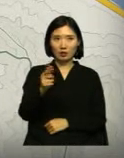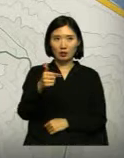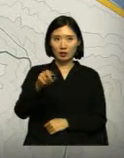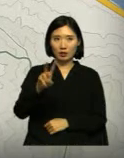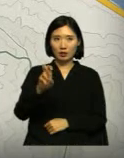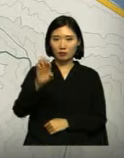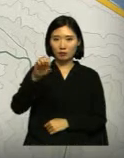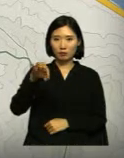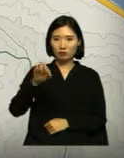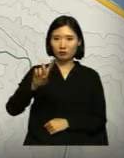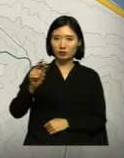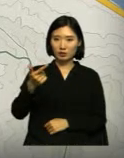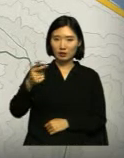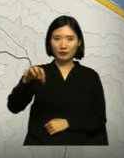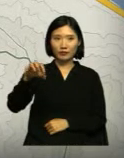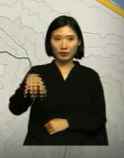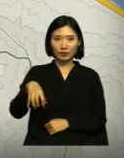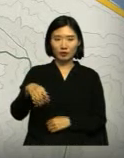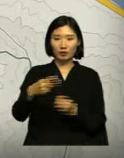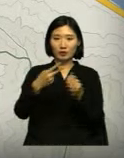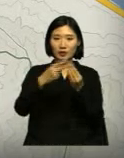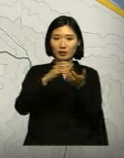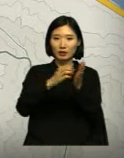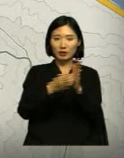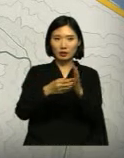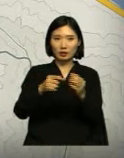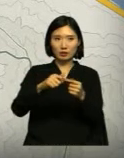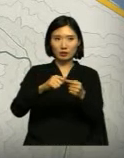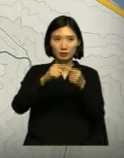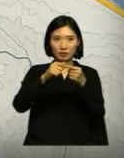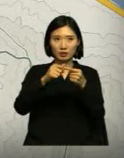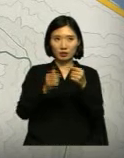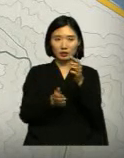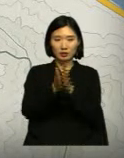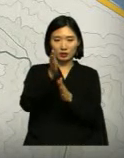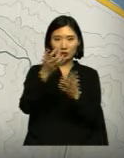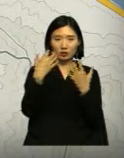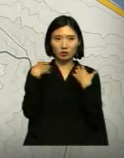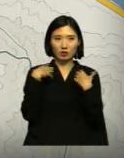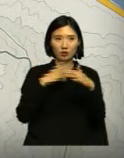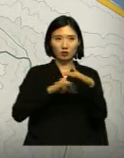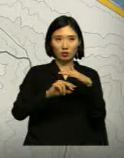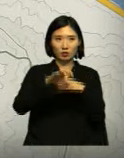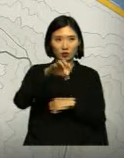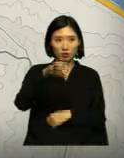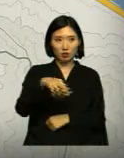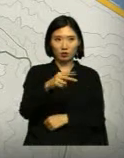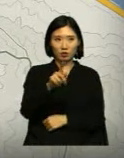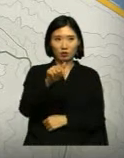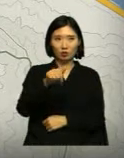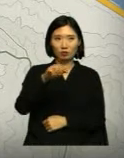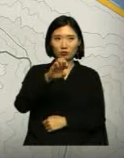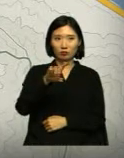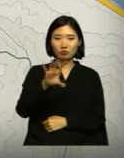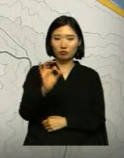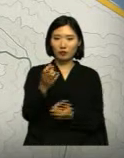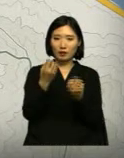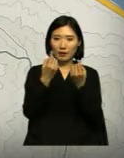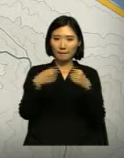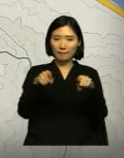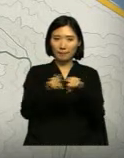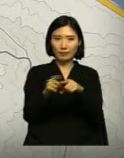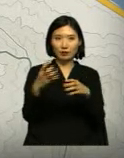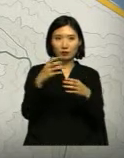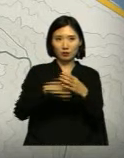됐습니다 2단계 구간 첫 번째인 하남시 청력은 덕풍 신 장력을 함께 넣기로 했습니다 노선에